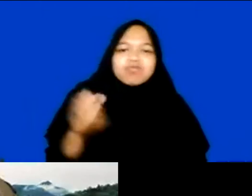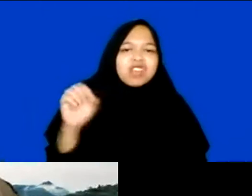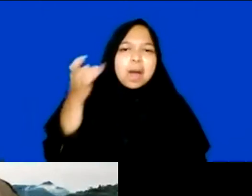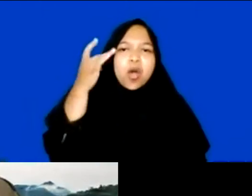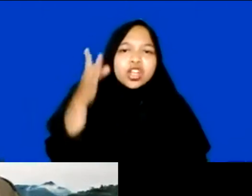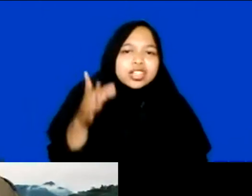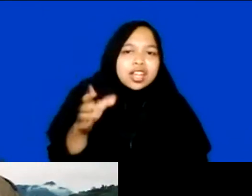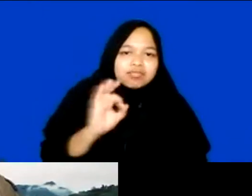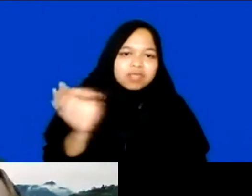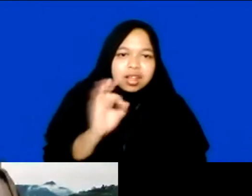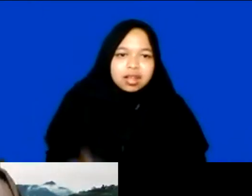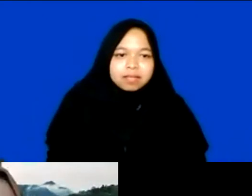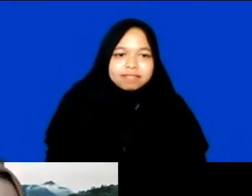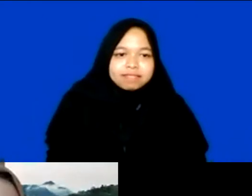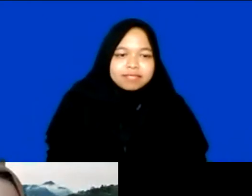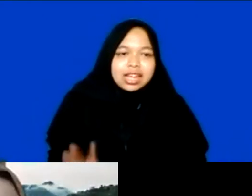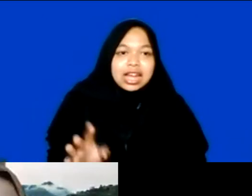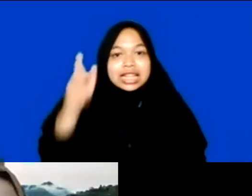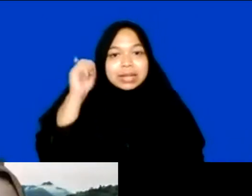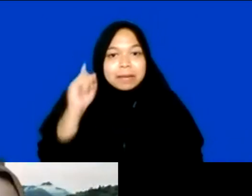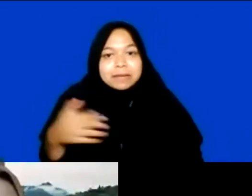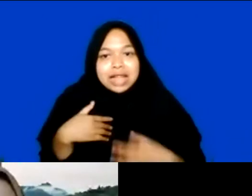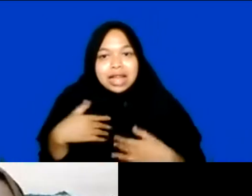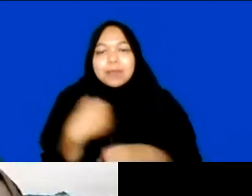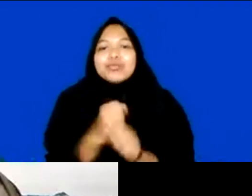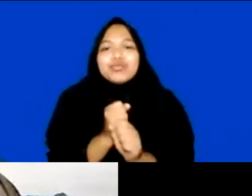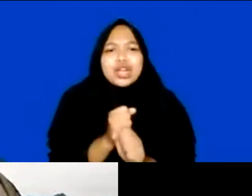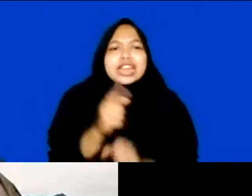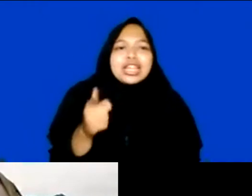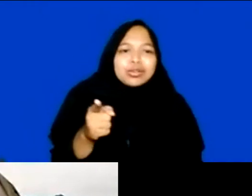buat, karena apa yang saya buat itu ya benar-benar